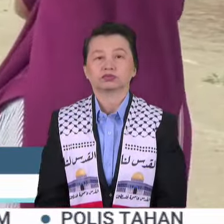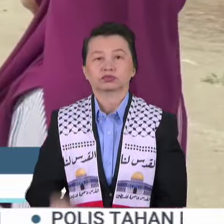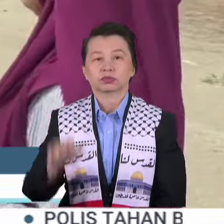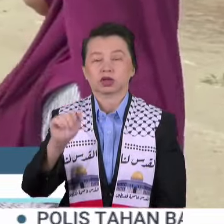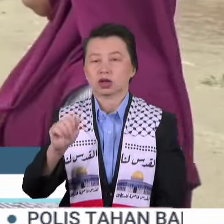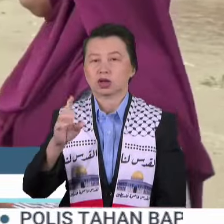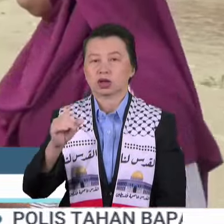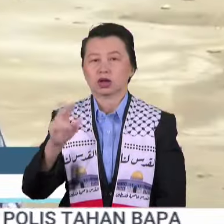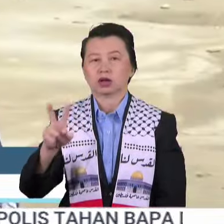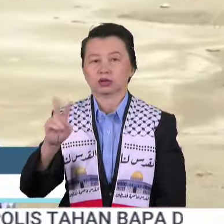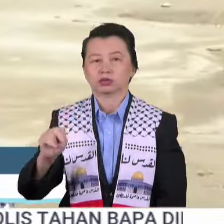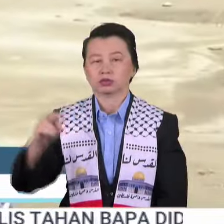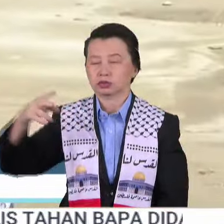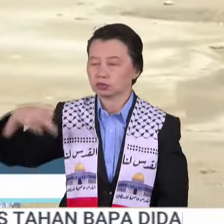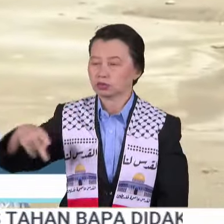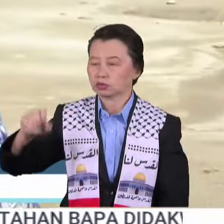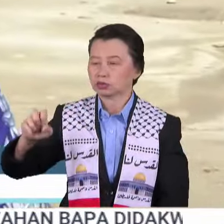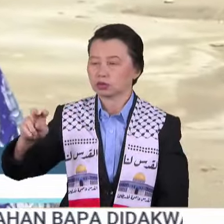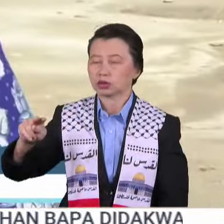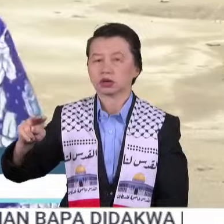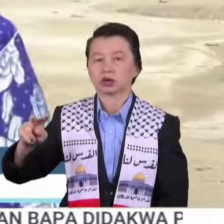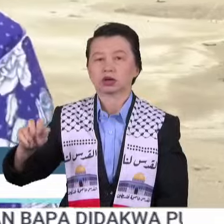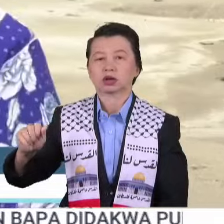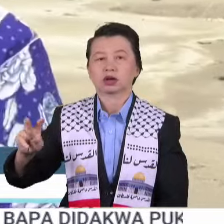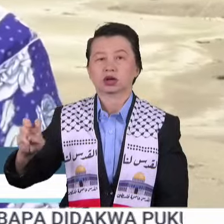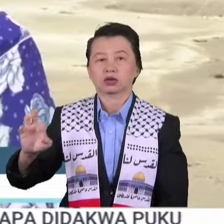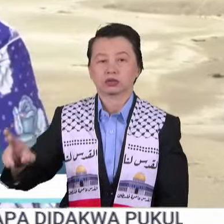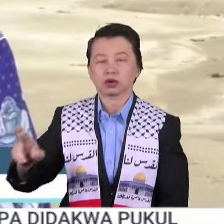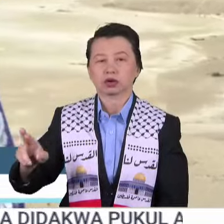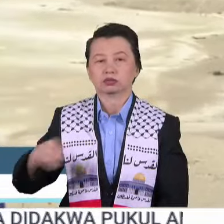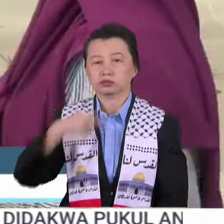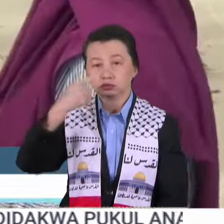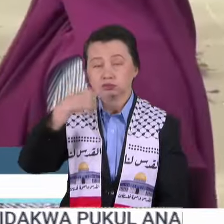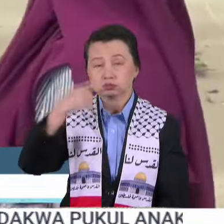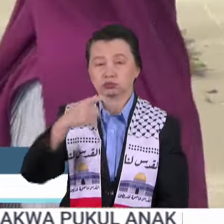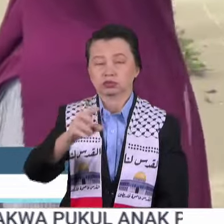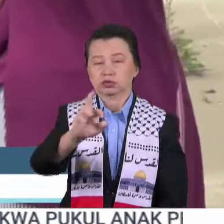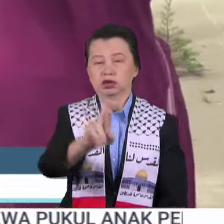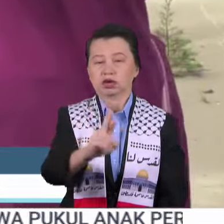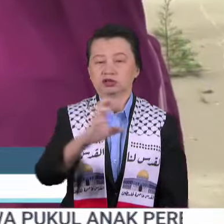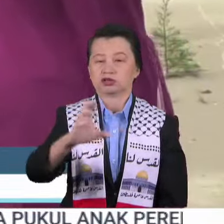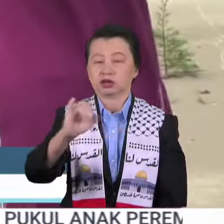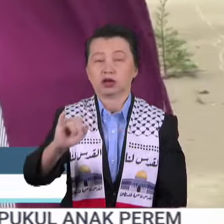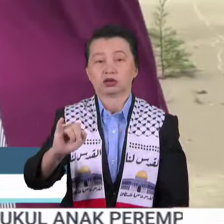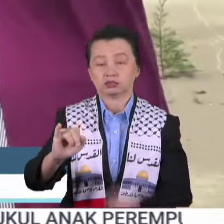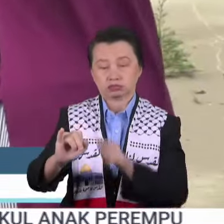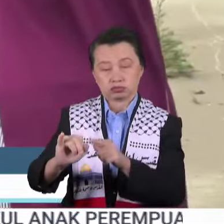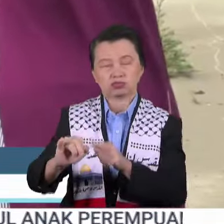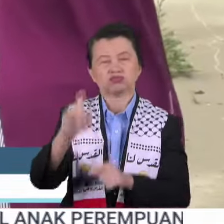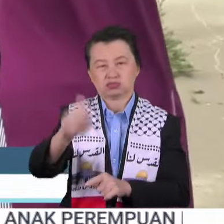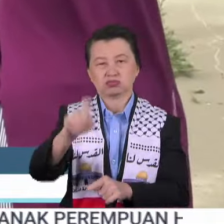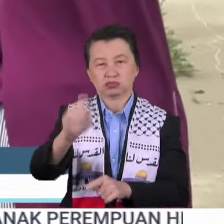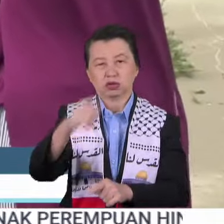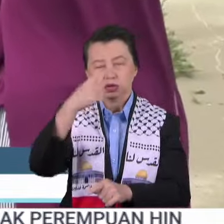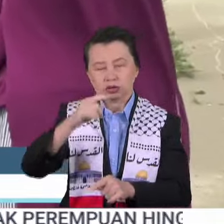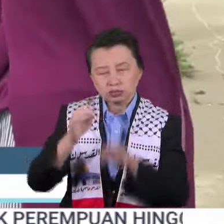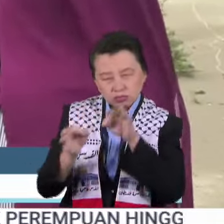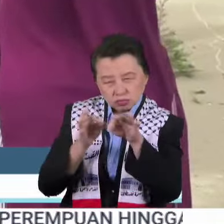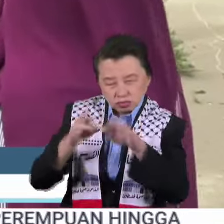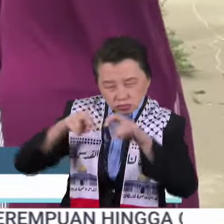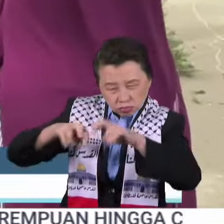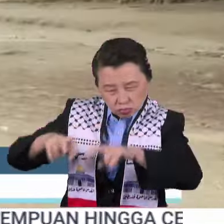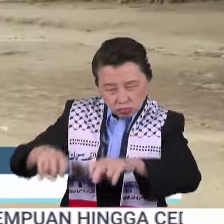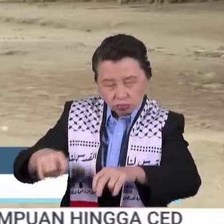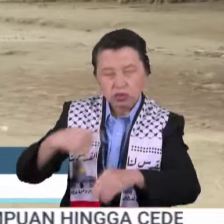Ahli Dewan Undangan Negeri Adun Penawar Fauziah Misri menegaskan RCI itu satu keperluan untuk merungkai